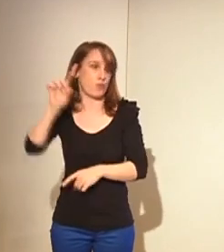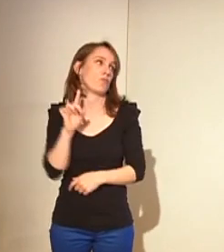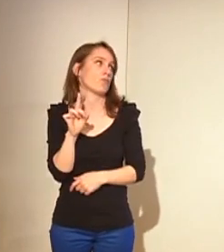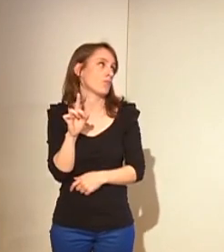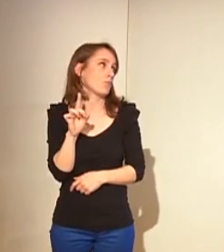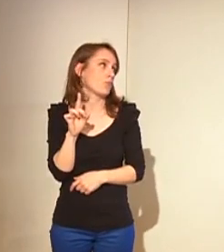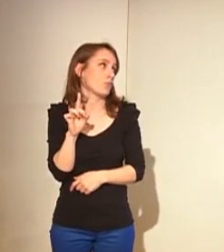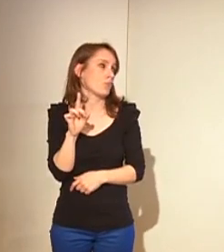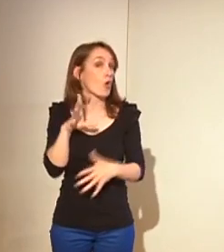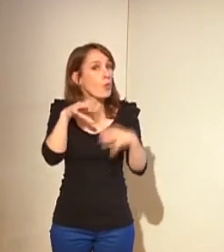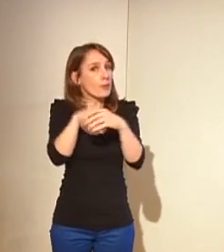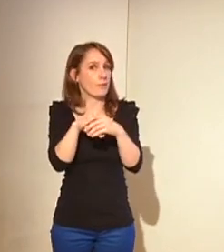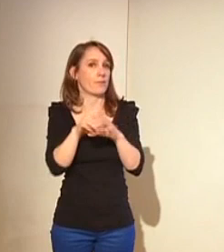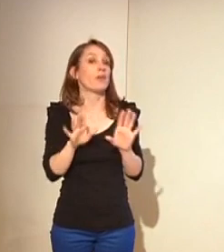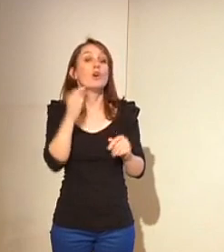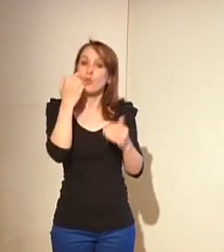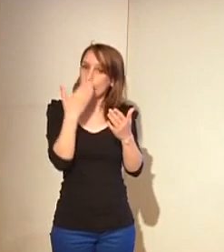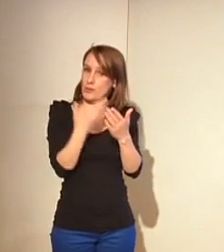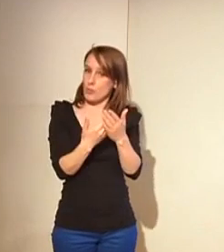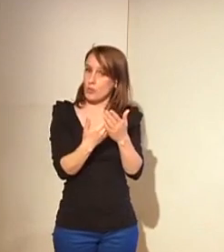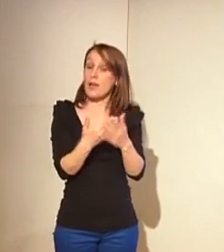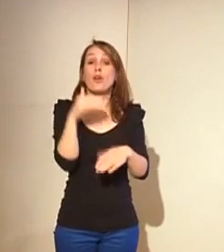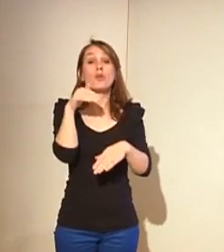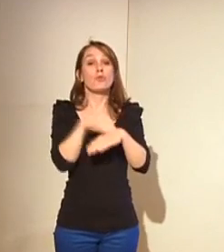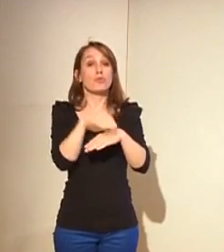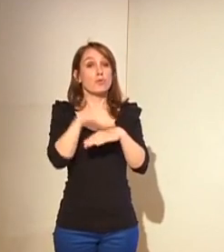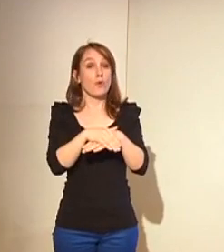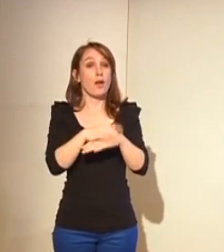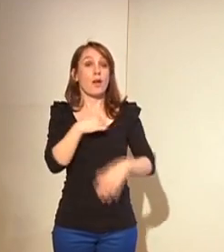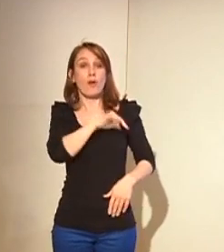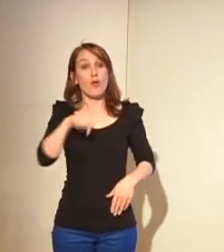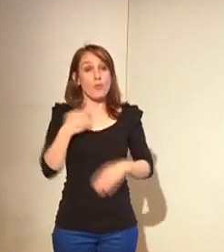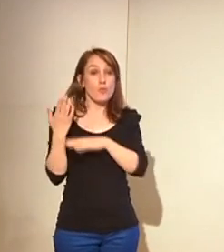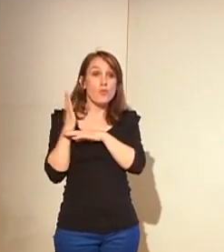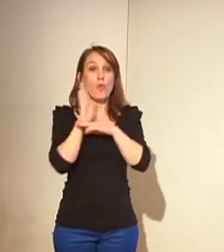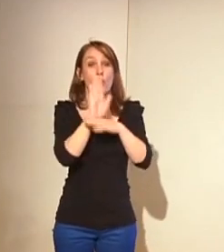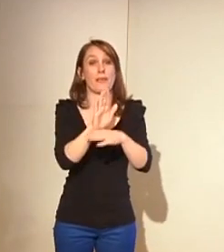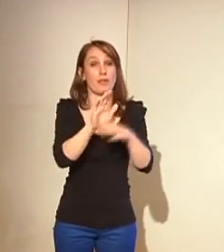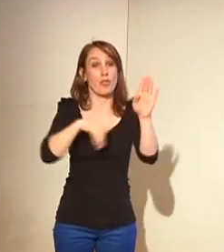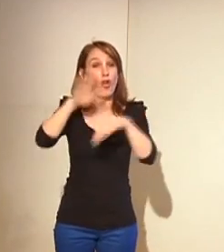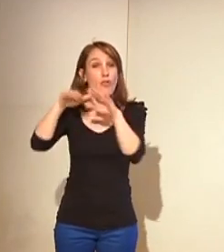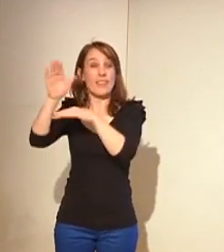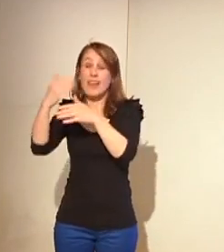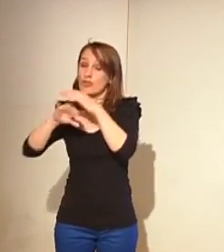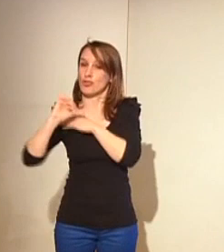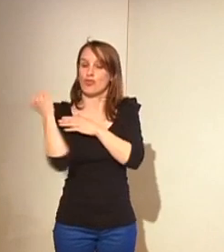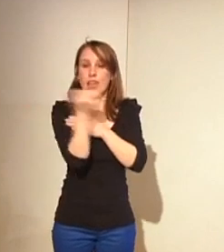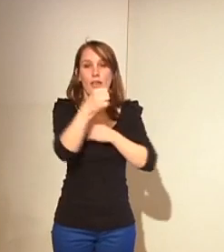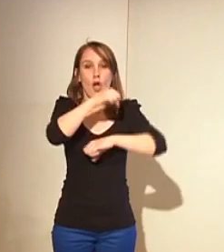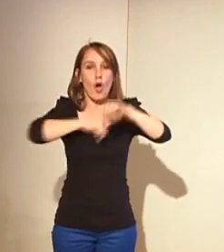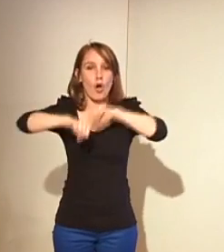soir nous présenterons des candidats dans tous les organismes du groupe du groupe